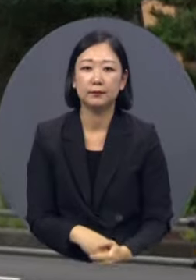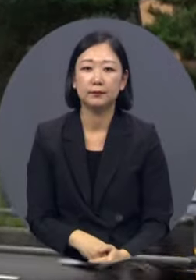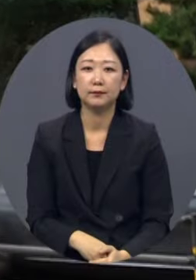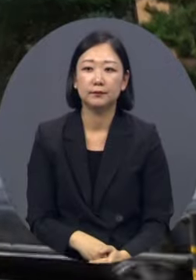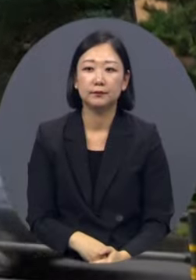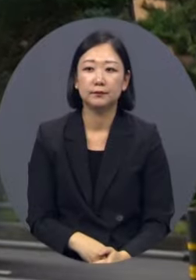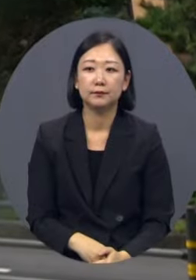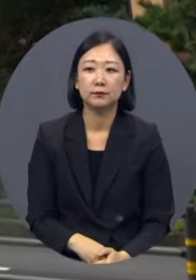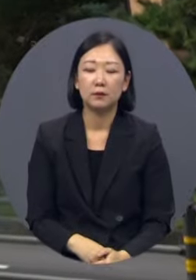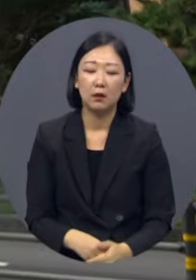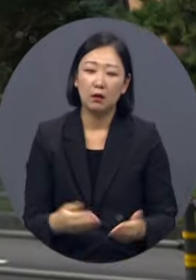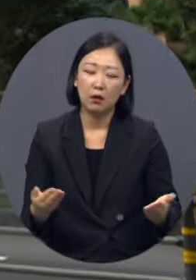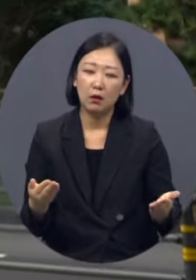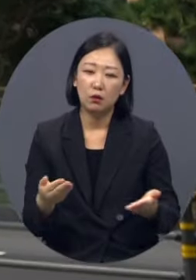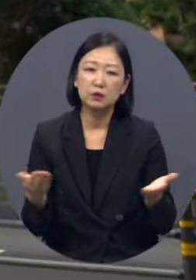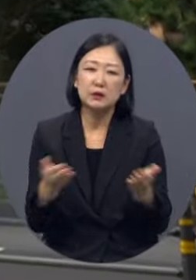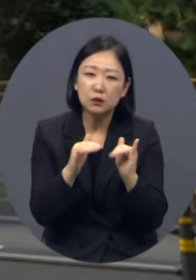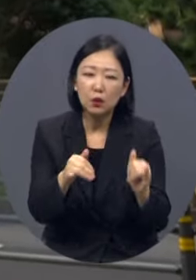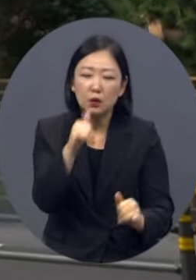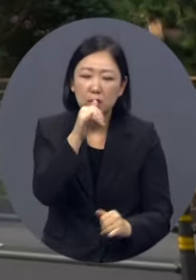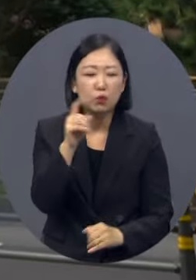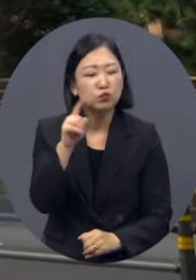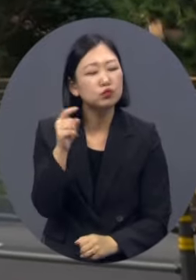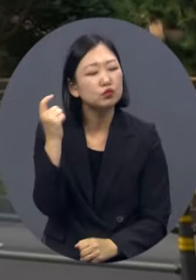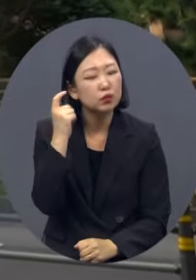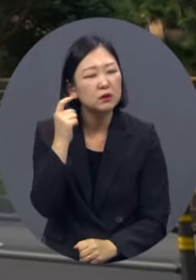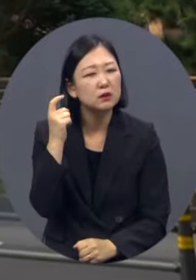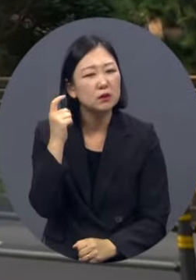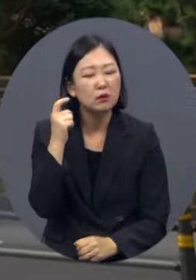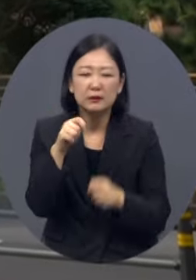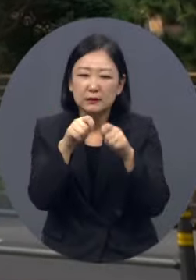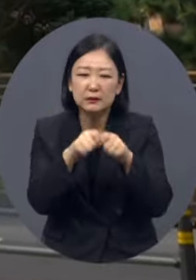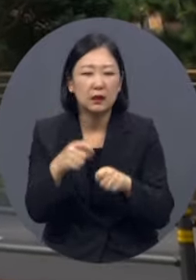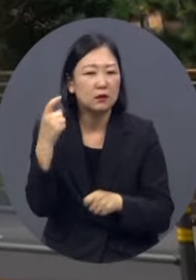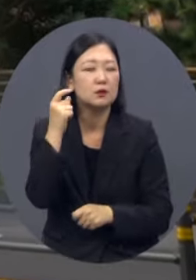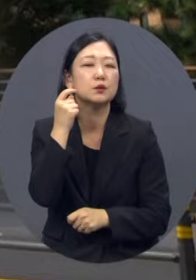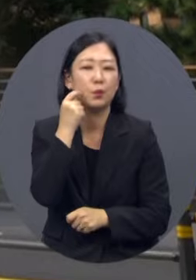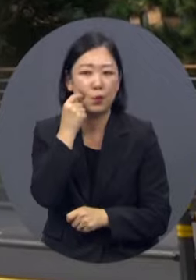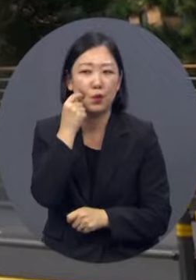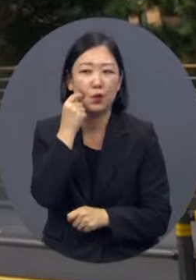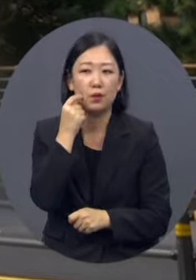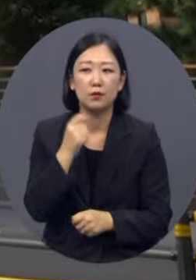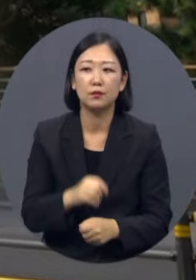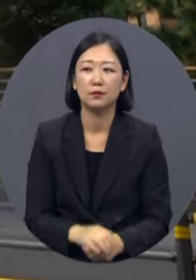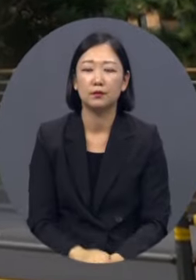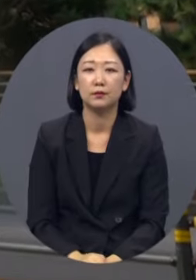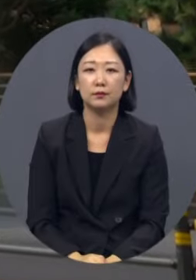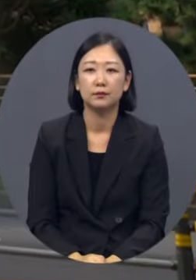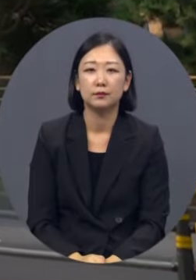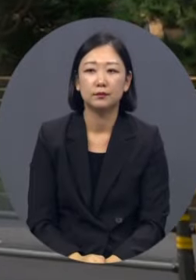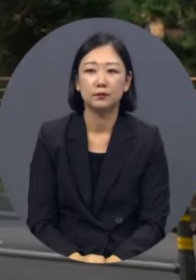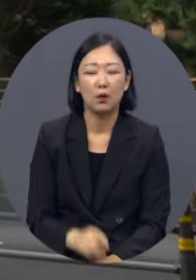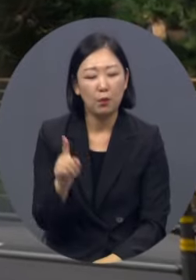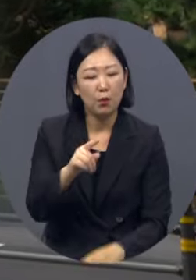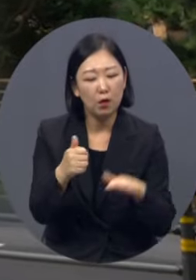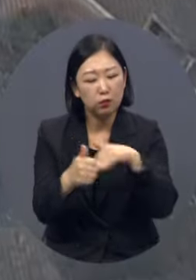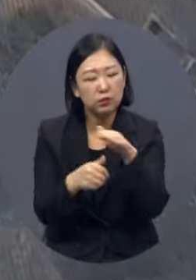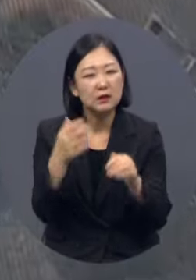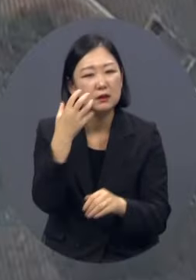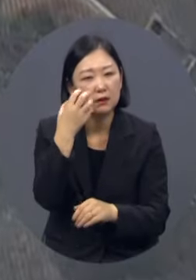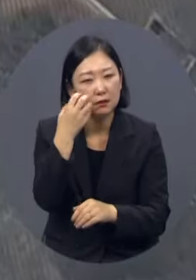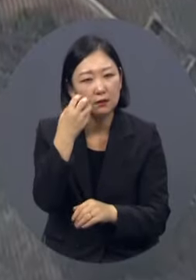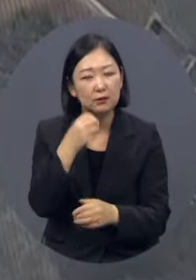스텝이 있었는데 소리가 낫긴 했는데 그 자세하기 못했다고 그 얘기만 해가지고 뭔가가